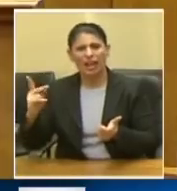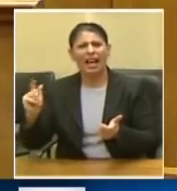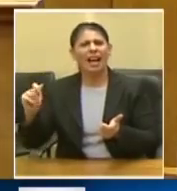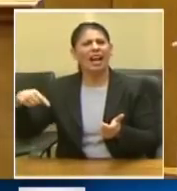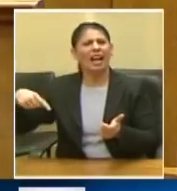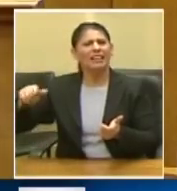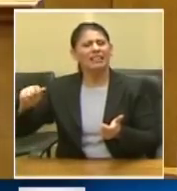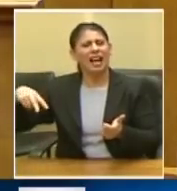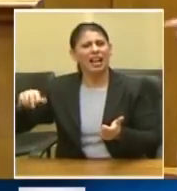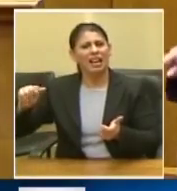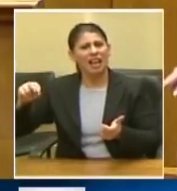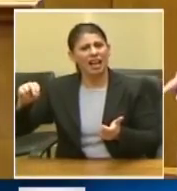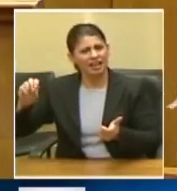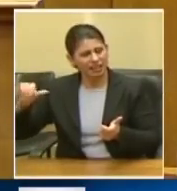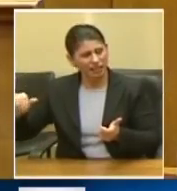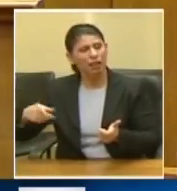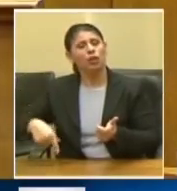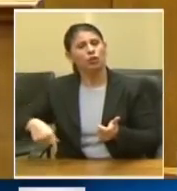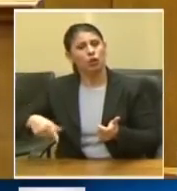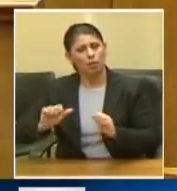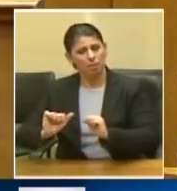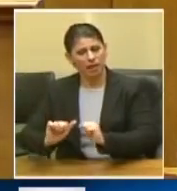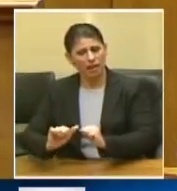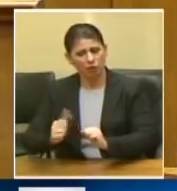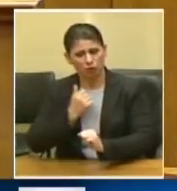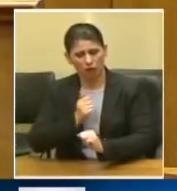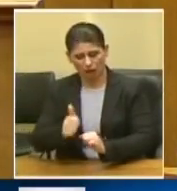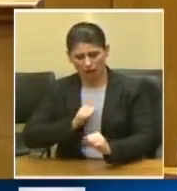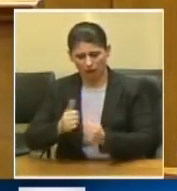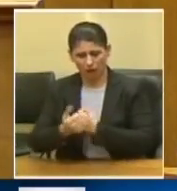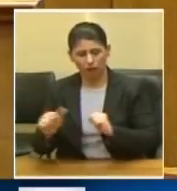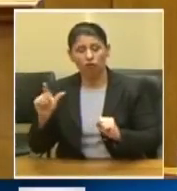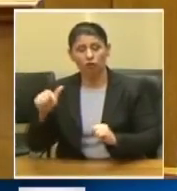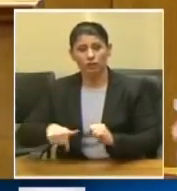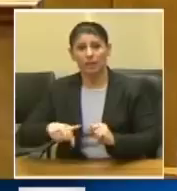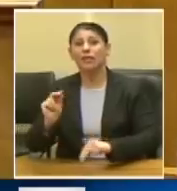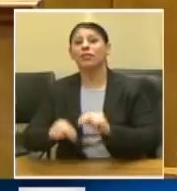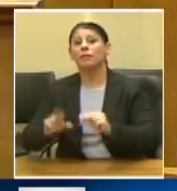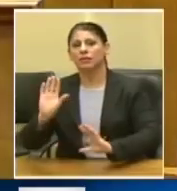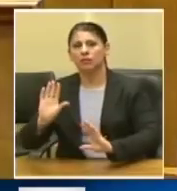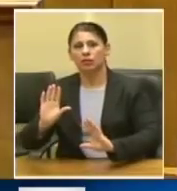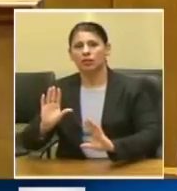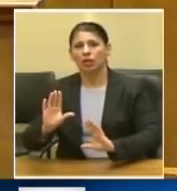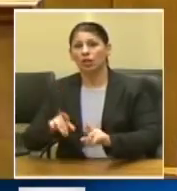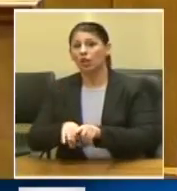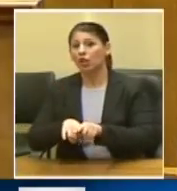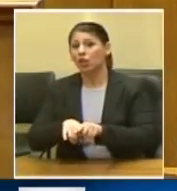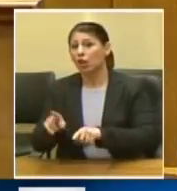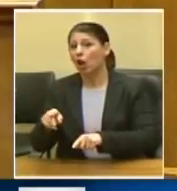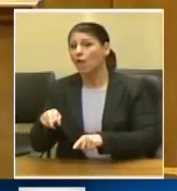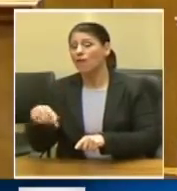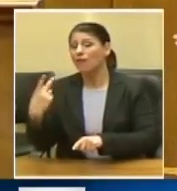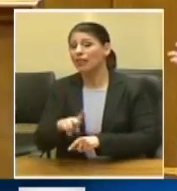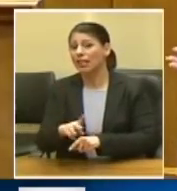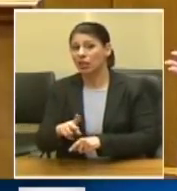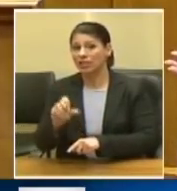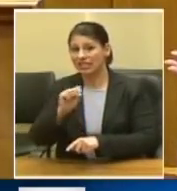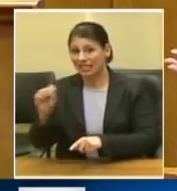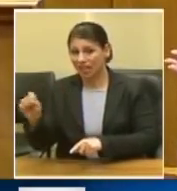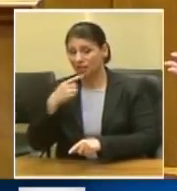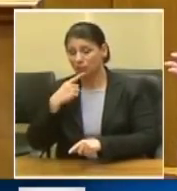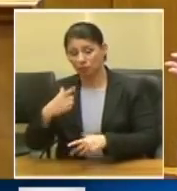για αυτοδιάθεση και σήμερα δεν θα ψηφίσουν τον προϋπολογισμό. Και ο φίλος σας ο Σάντσεθ, που τόσο πολύ τον έχετε περιπολούμε τη κερδί